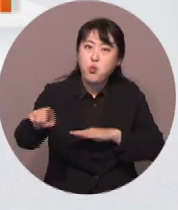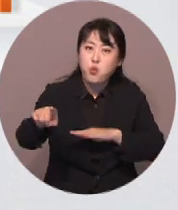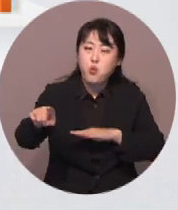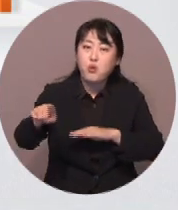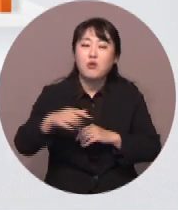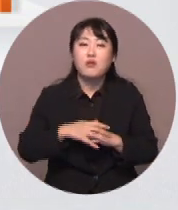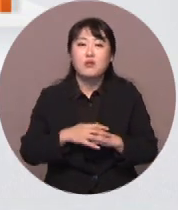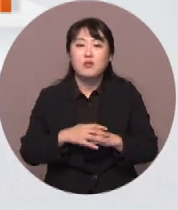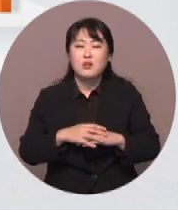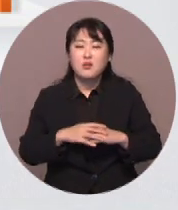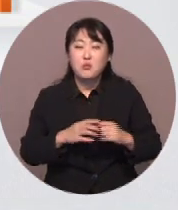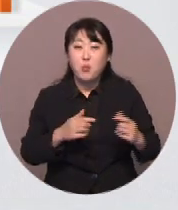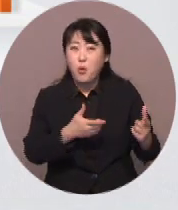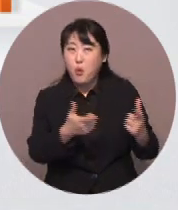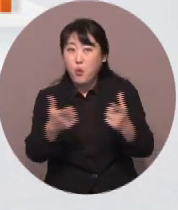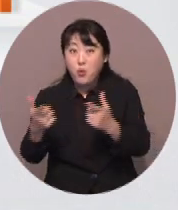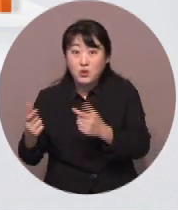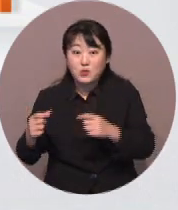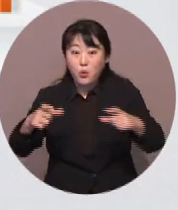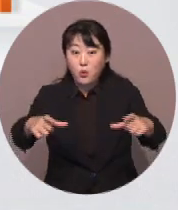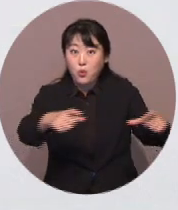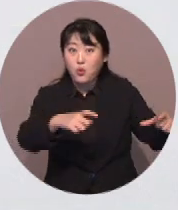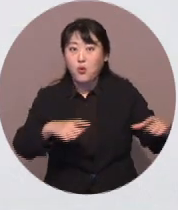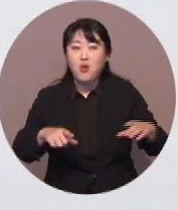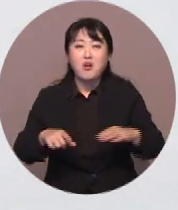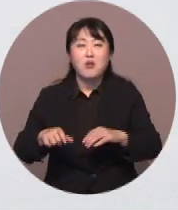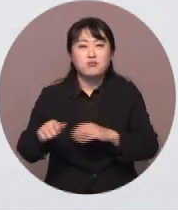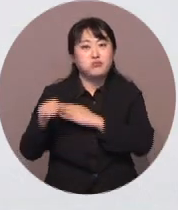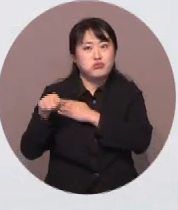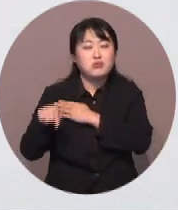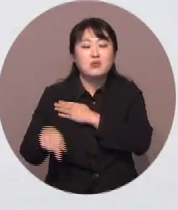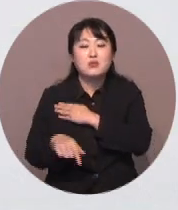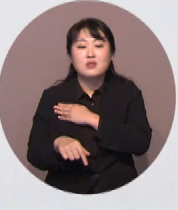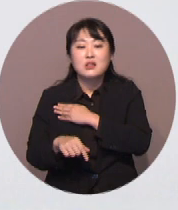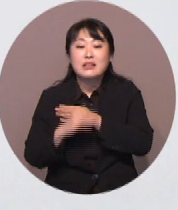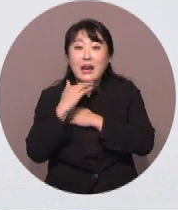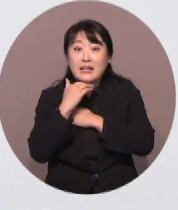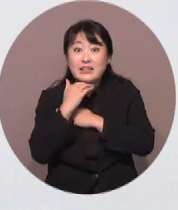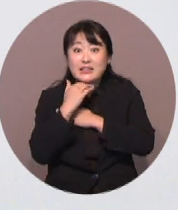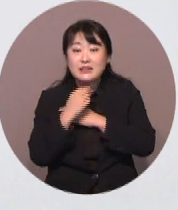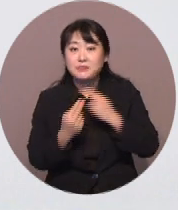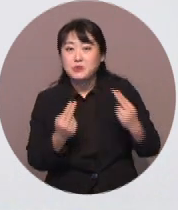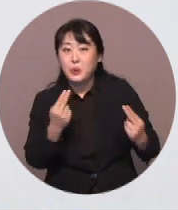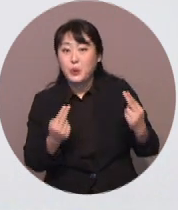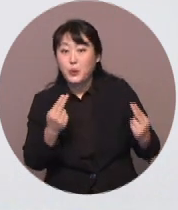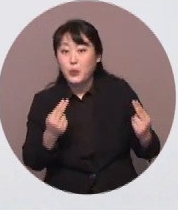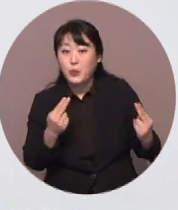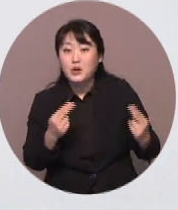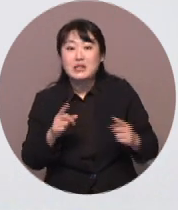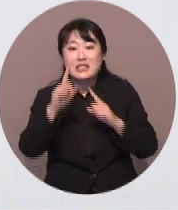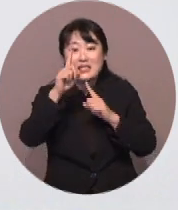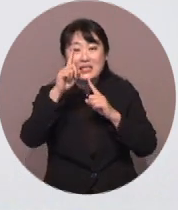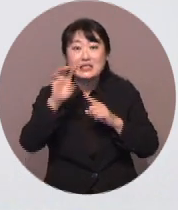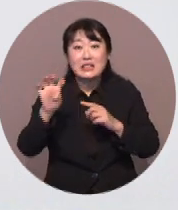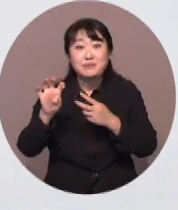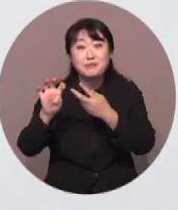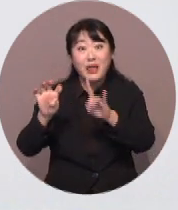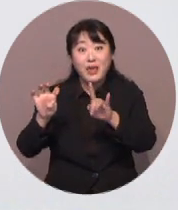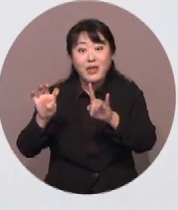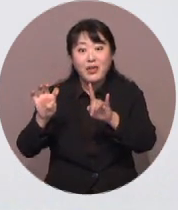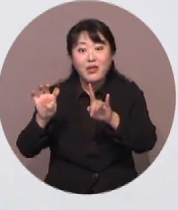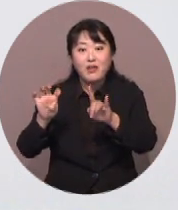모든 지역에서 우세를 보였습니다 연령별로 지지율에 살펴봤더니 이 후보는 40대에서